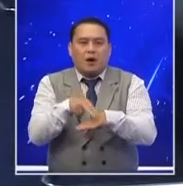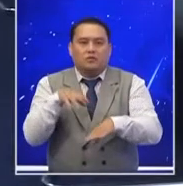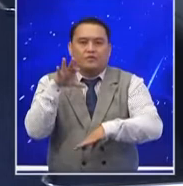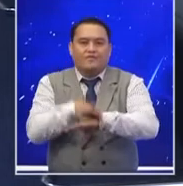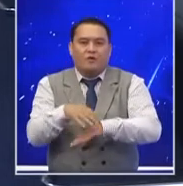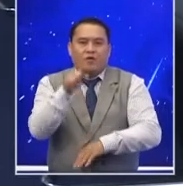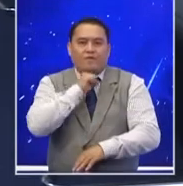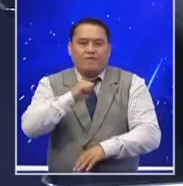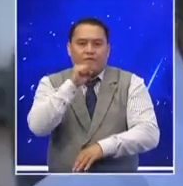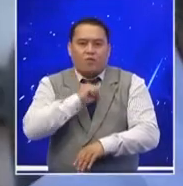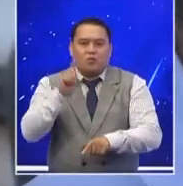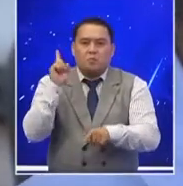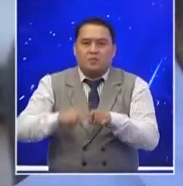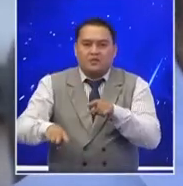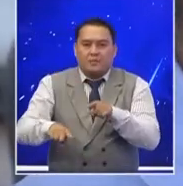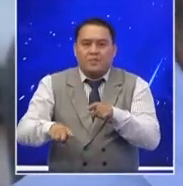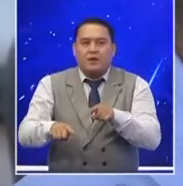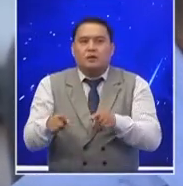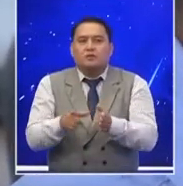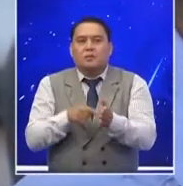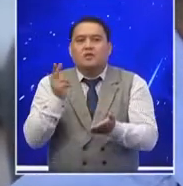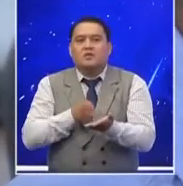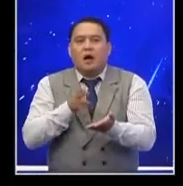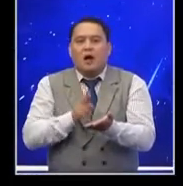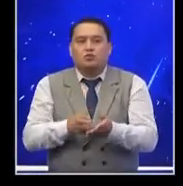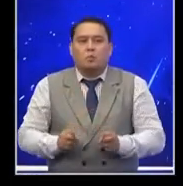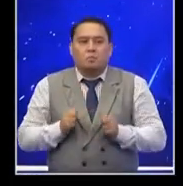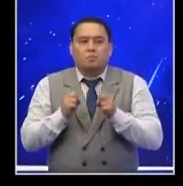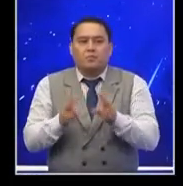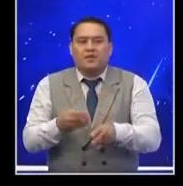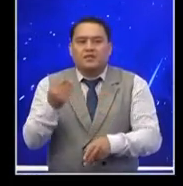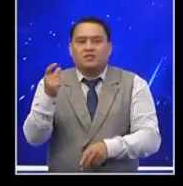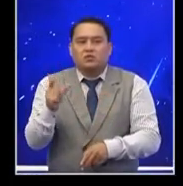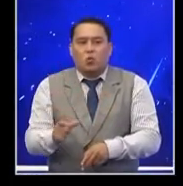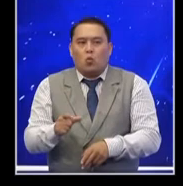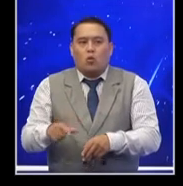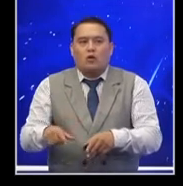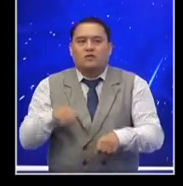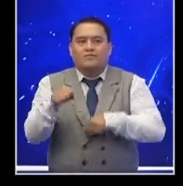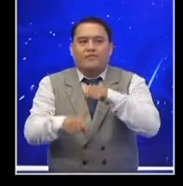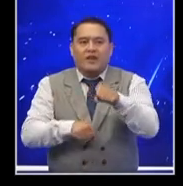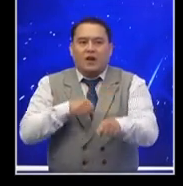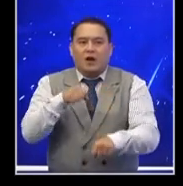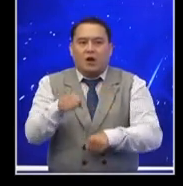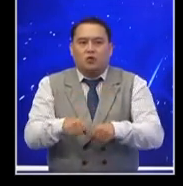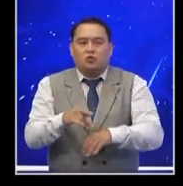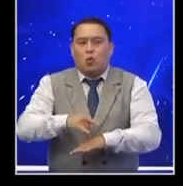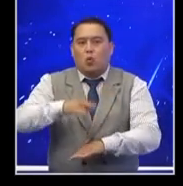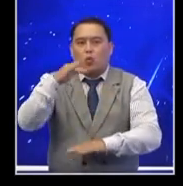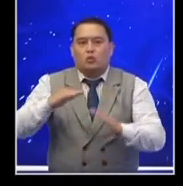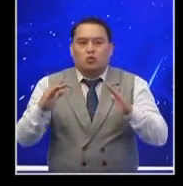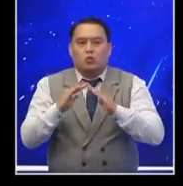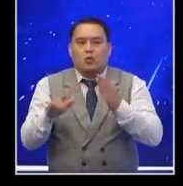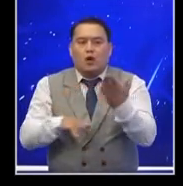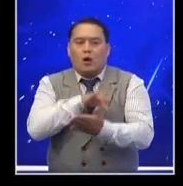вора по горячим следам. Еще одна запись доказывает преступление подозреваемого о хищении велосипеда в одном из многоэтажных домов